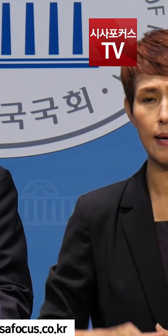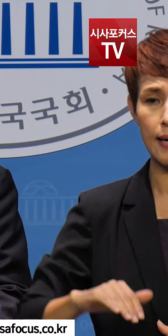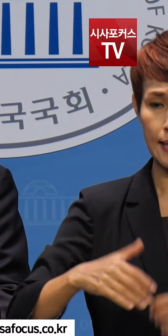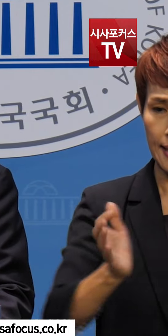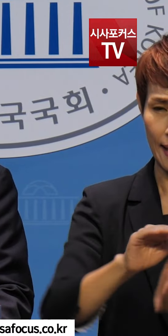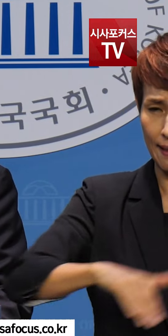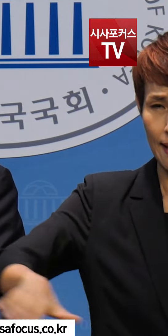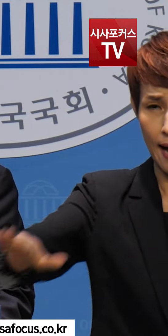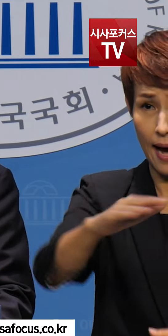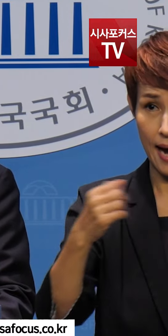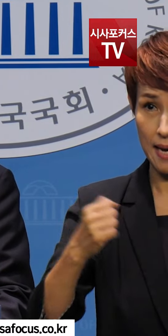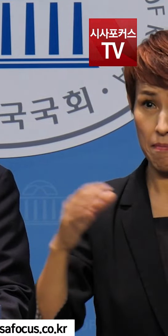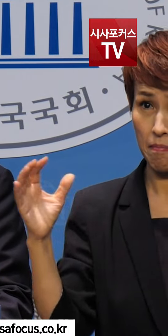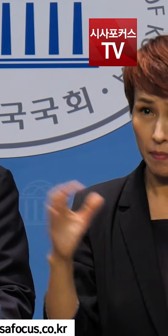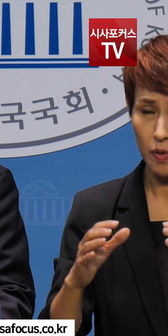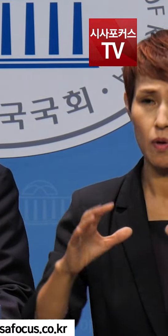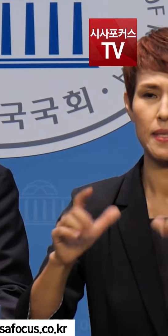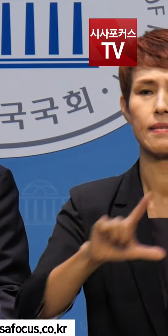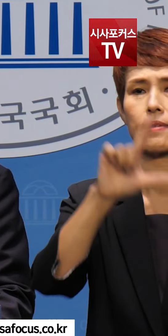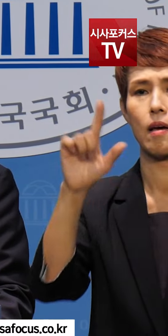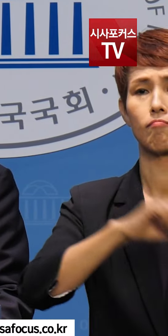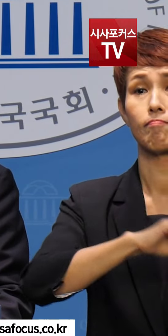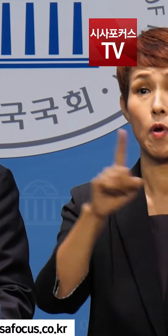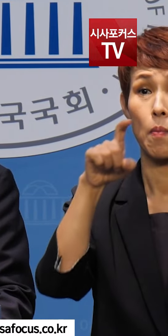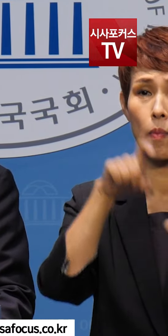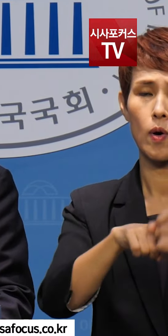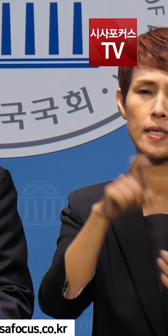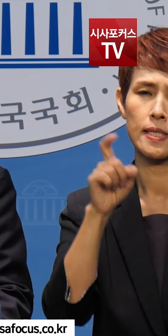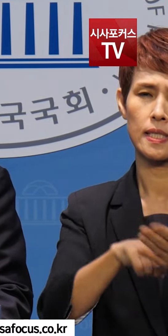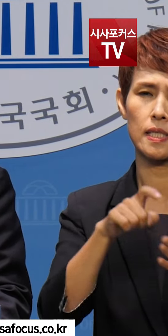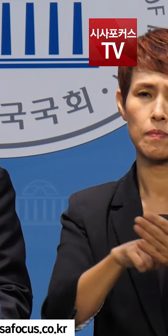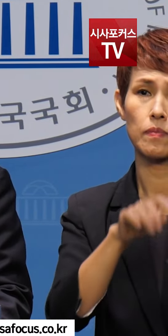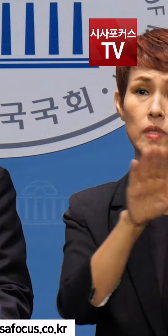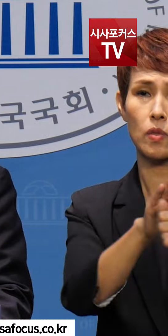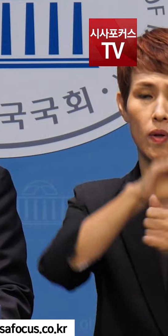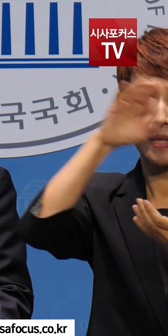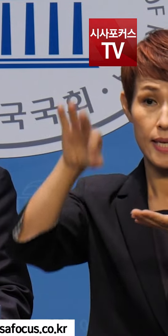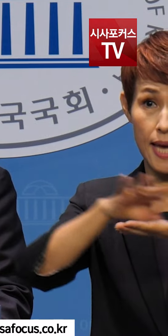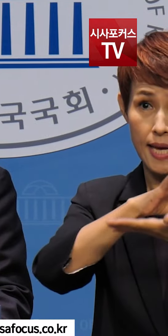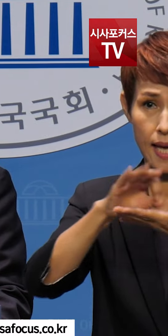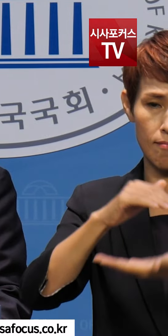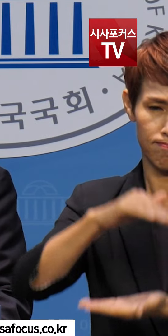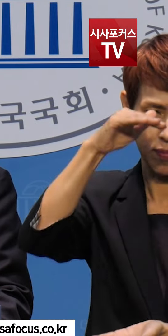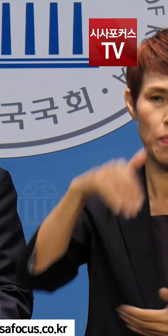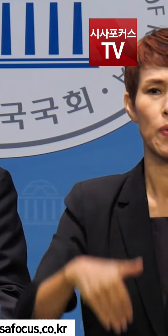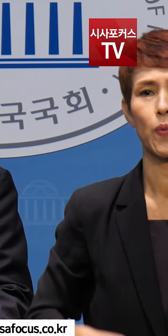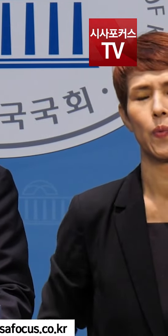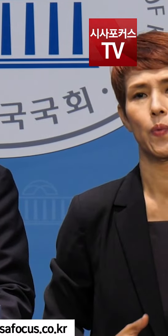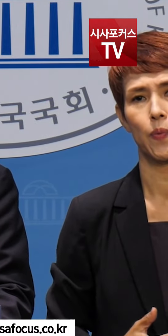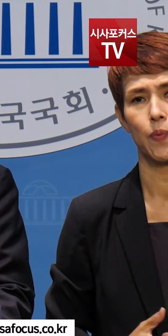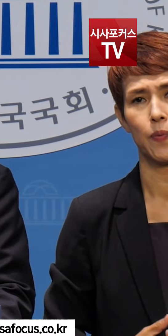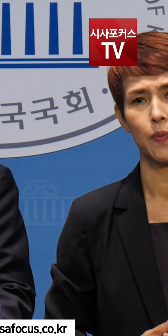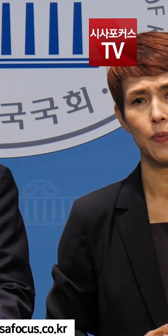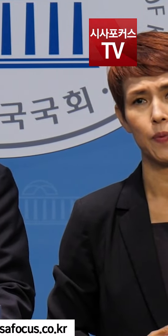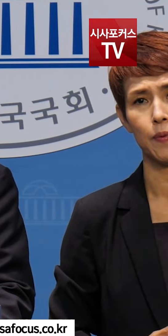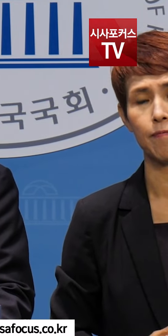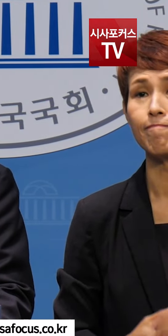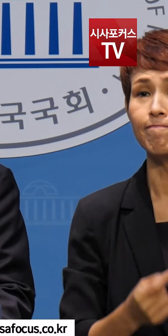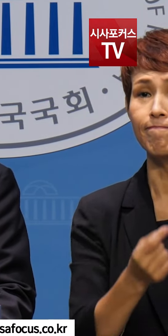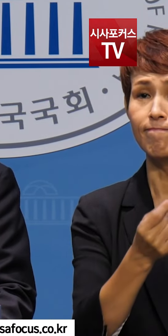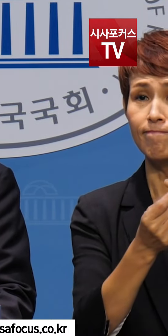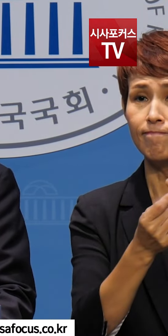합쳐 민생 회복을 위한 긴급 지원 예산을 대폭 확충해야 합니다.